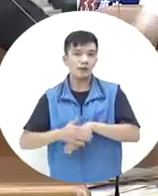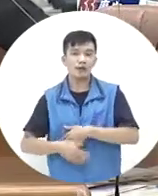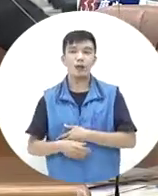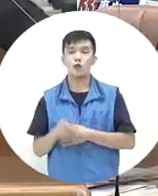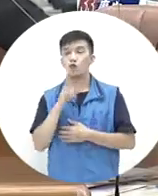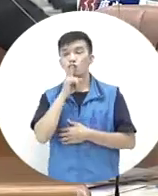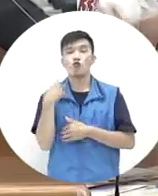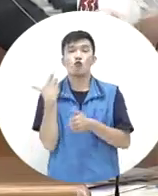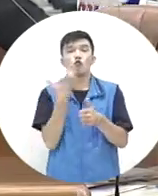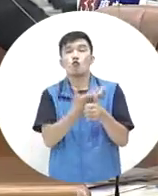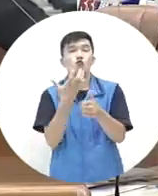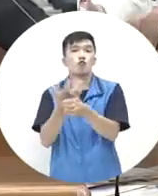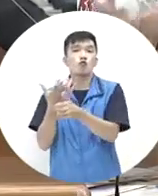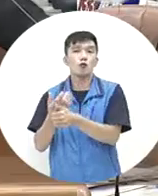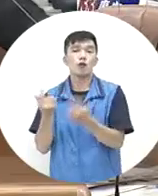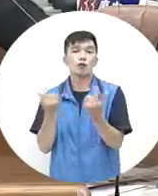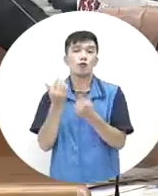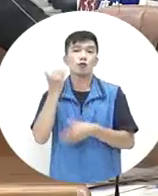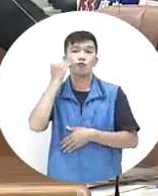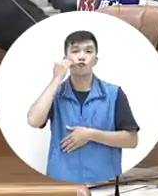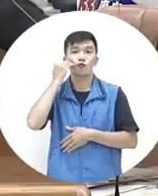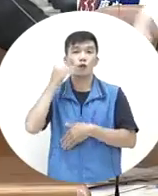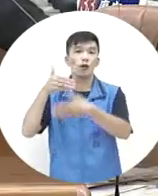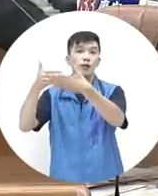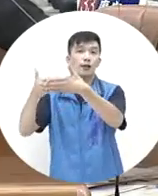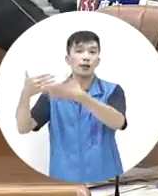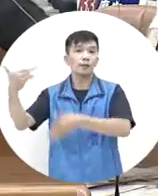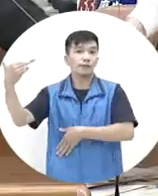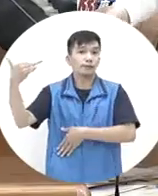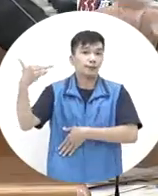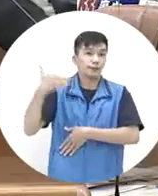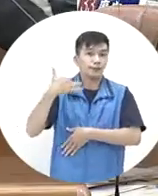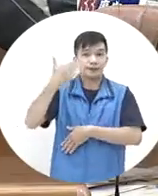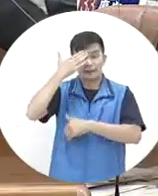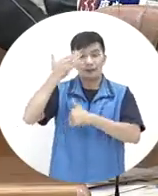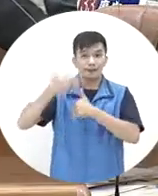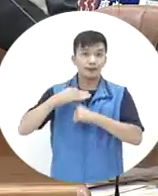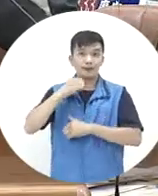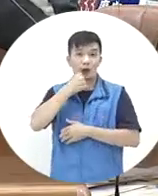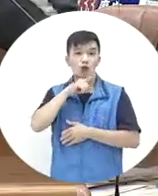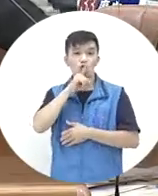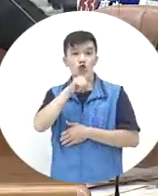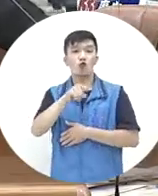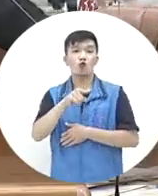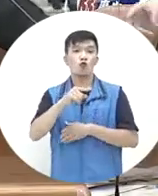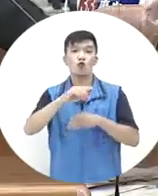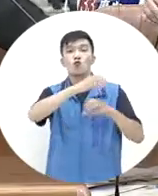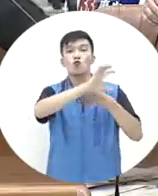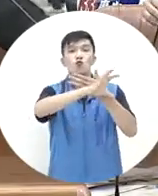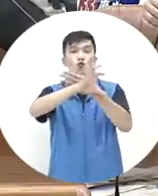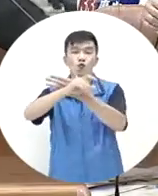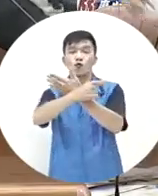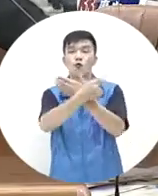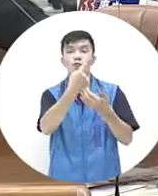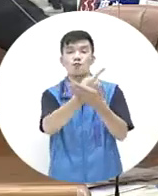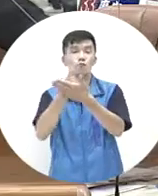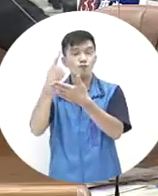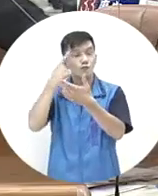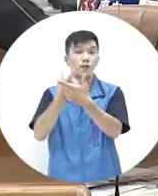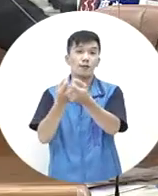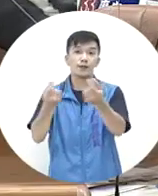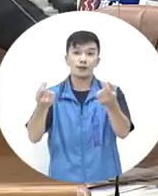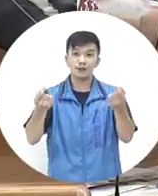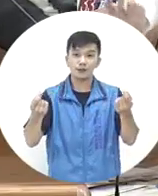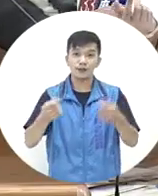啊。问到共机来骚扰台湾，你说啊，这个我们对全世界各国的态度都是一样啊，就只